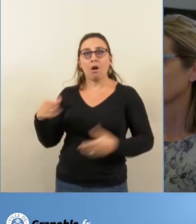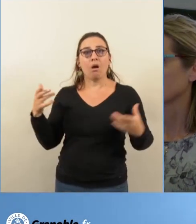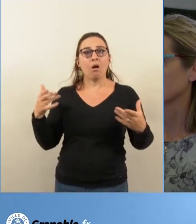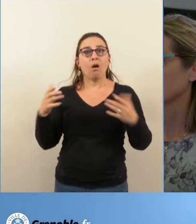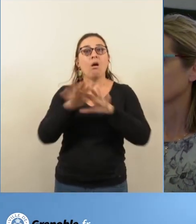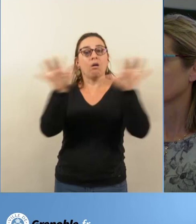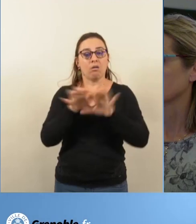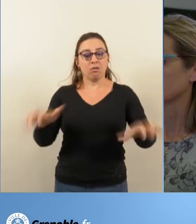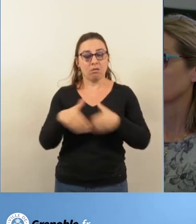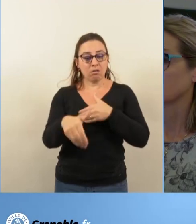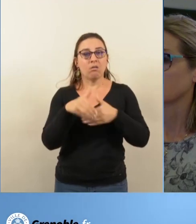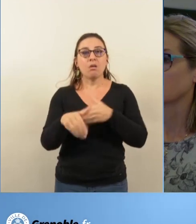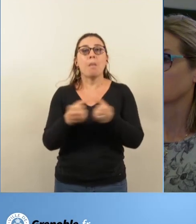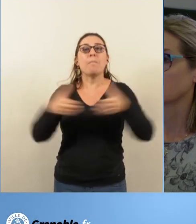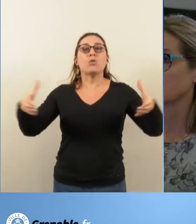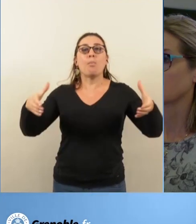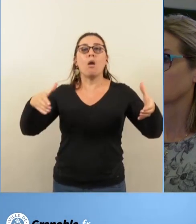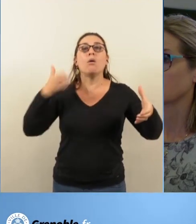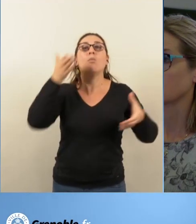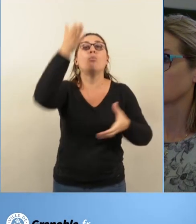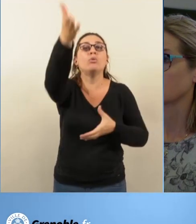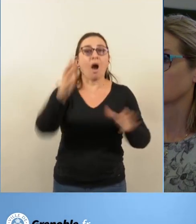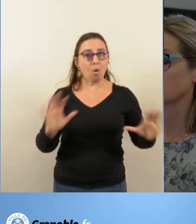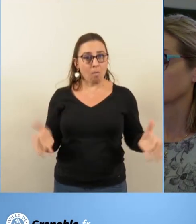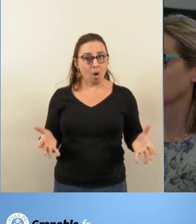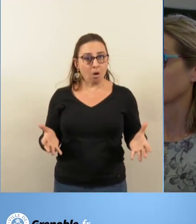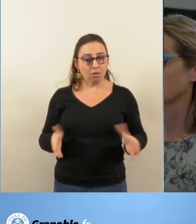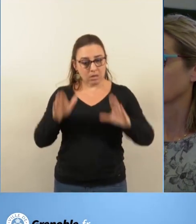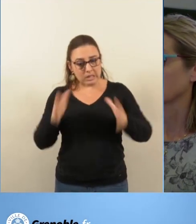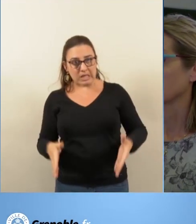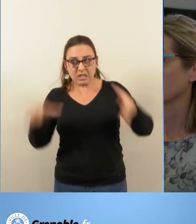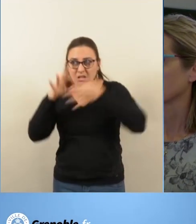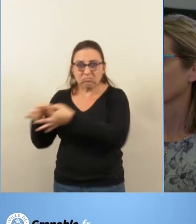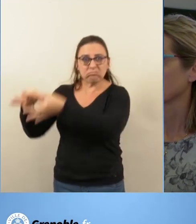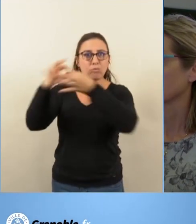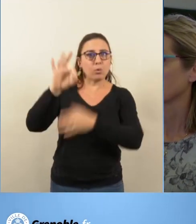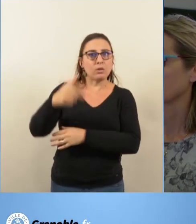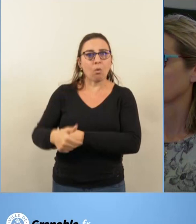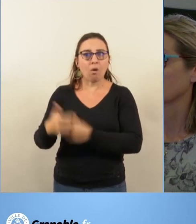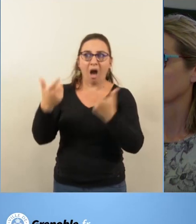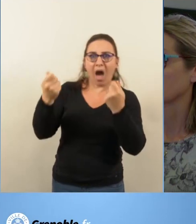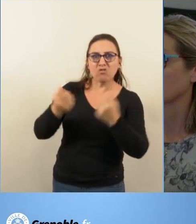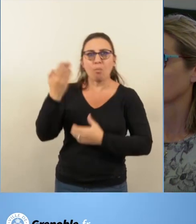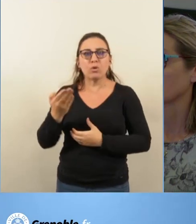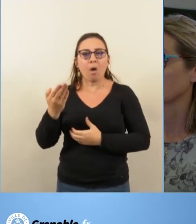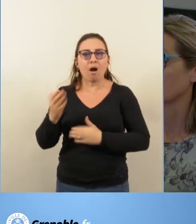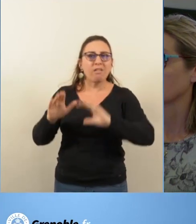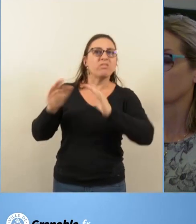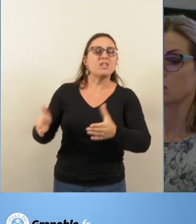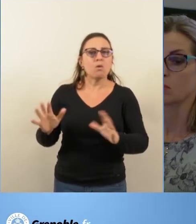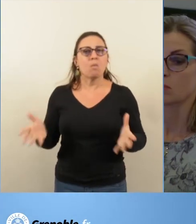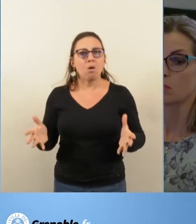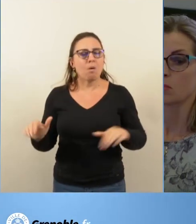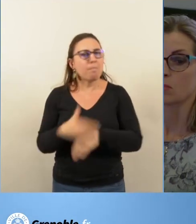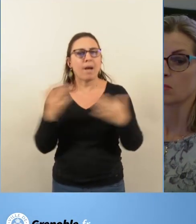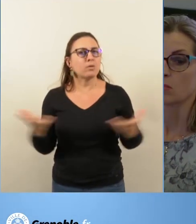des structures comme les métropoles demain quels seront les décisions demain quand il y aura besoin d'argent que se passera-t-il